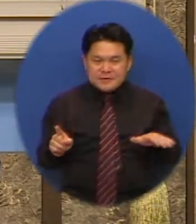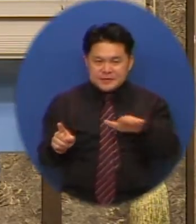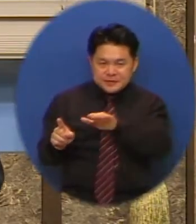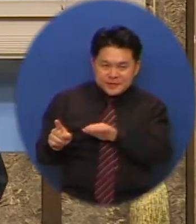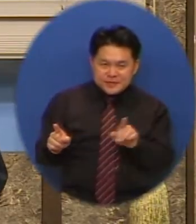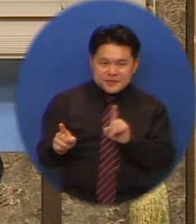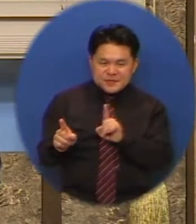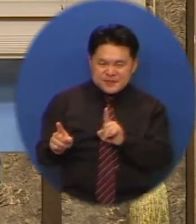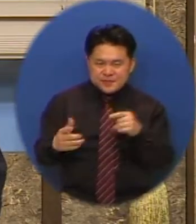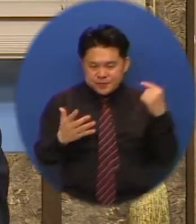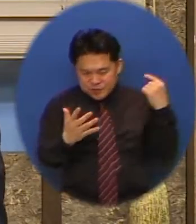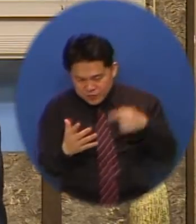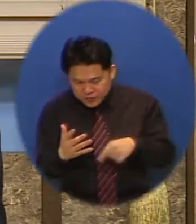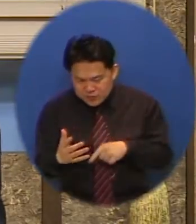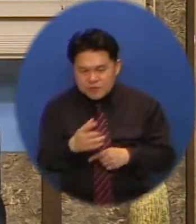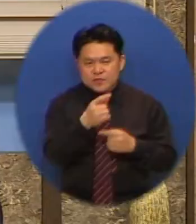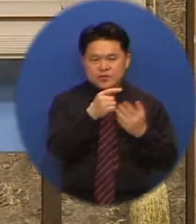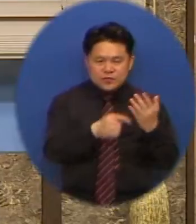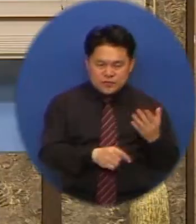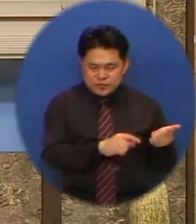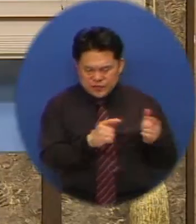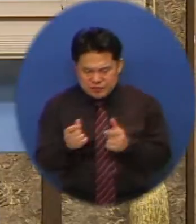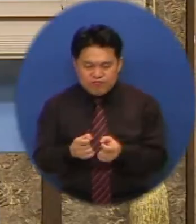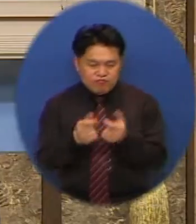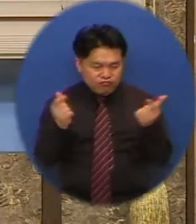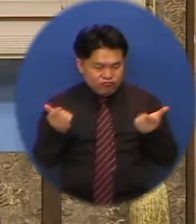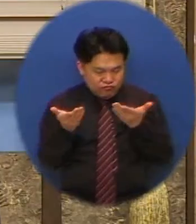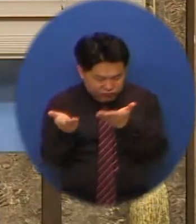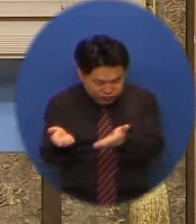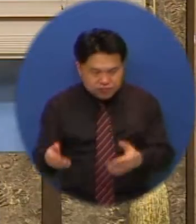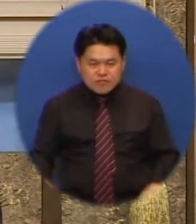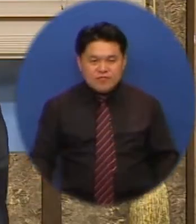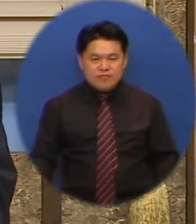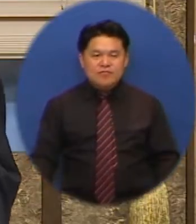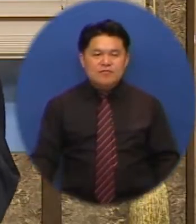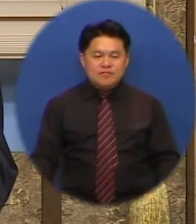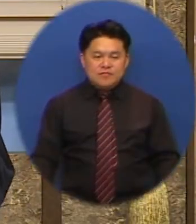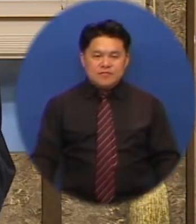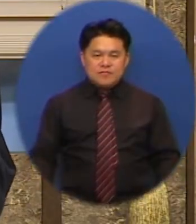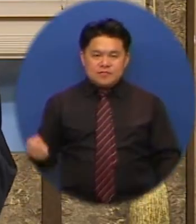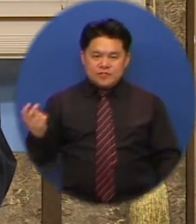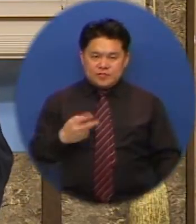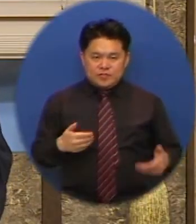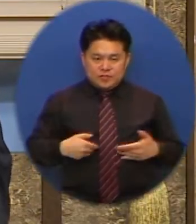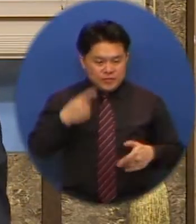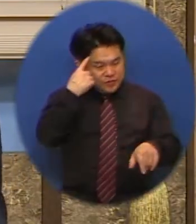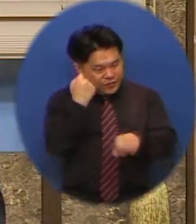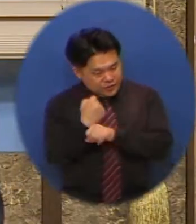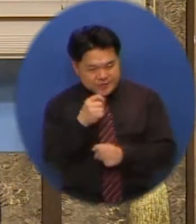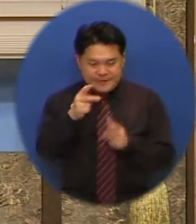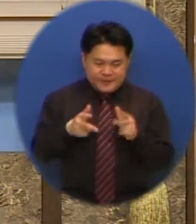이제 여러 가지 이제 교육 연수 프로그램도 예. 활성화 하고요. 또 거기에 필요한